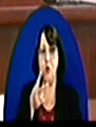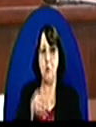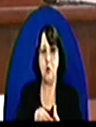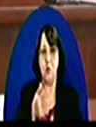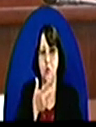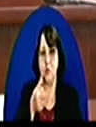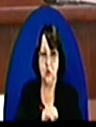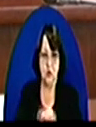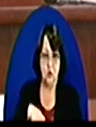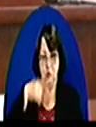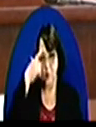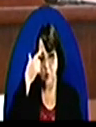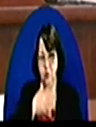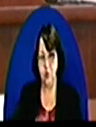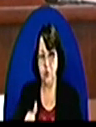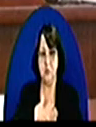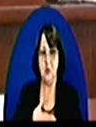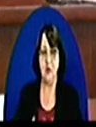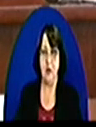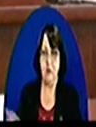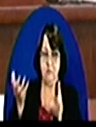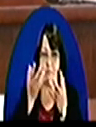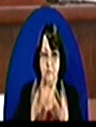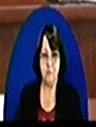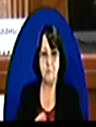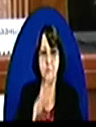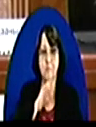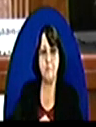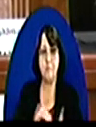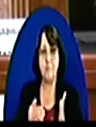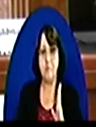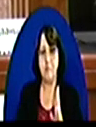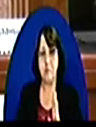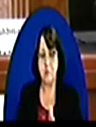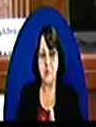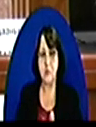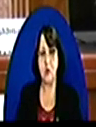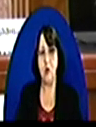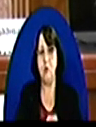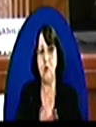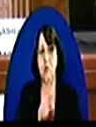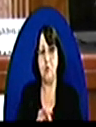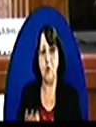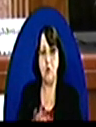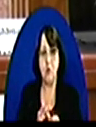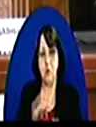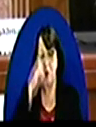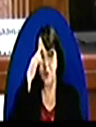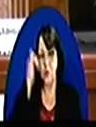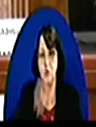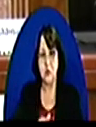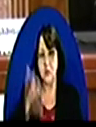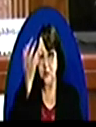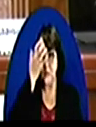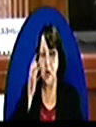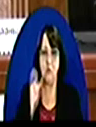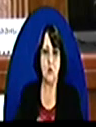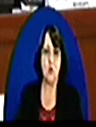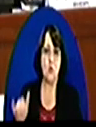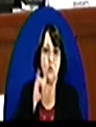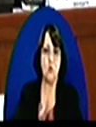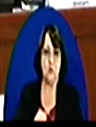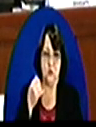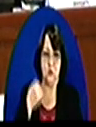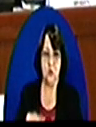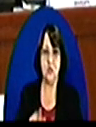2300 иргэнийг эх орондоо татан авахар төлөвлөсөн байна. Цар тахлын нөхцөл байдлаа холбогдуулан Монгол улсын засгийн газар Америкийн нэгдсэн